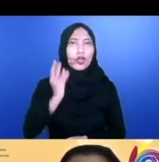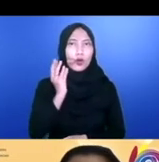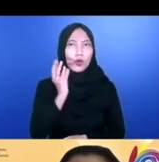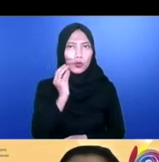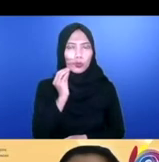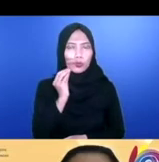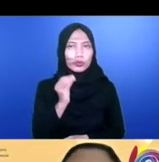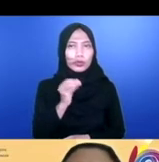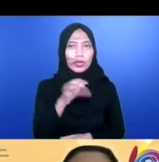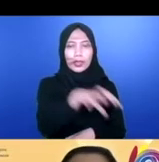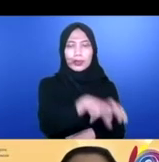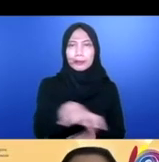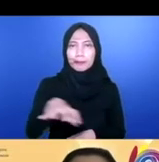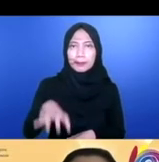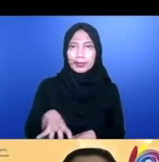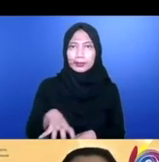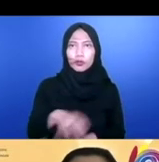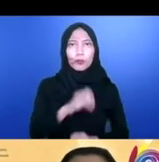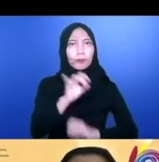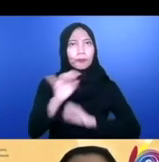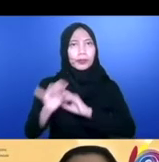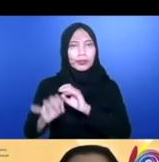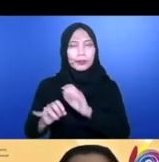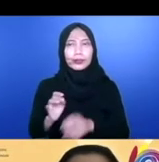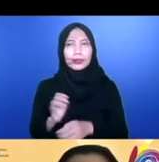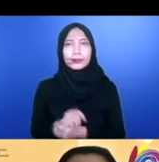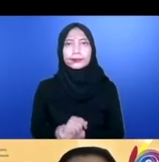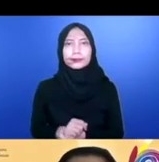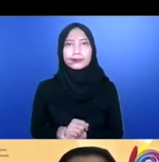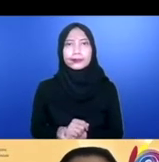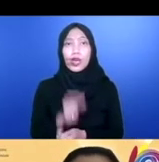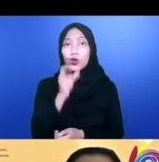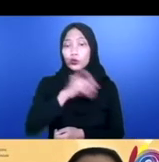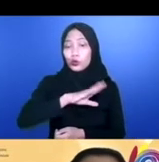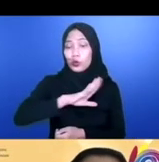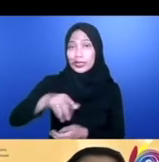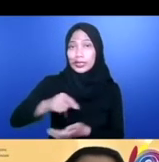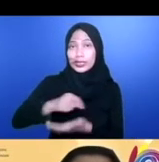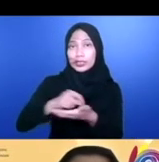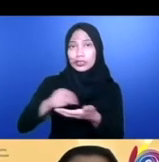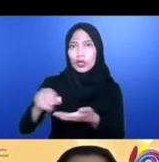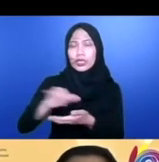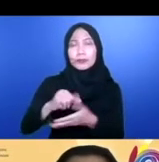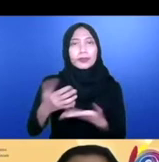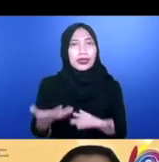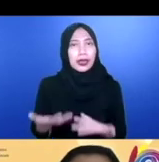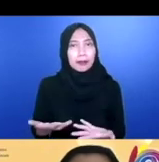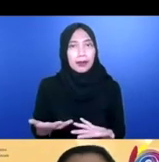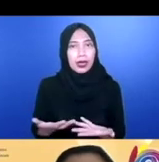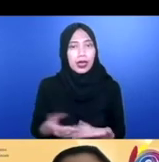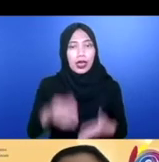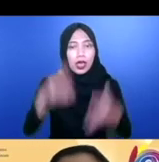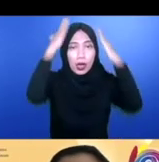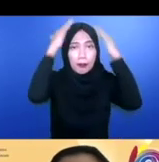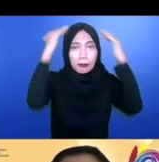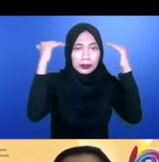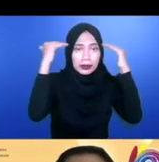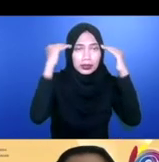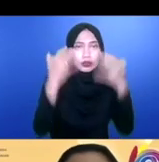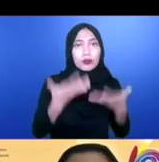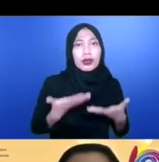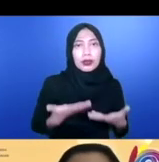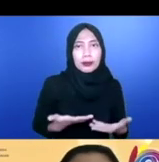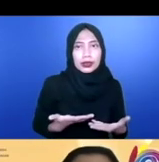lokasi. Jadi itu beda-beda. Kalau misalnya untuk anak sekolah, seperti apa? Untuk petani, petani tentu saja dia butuhnya